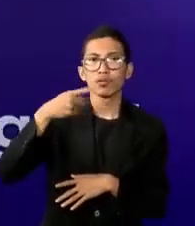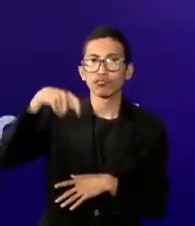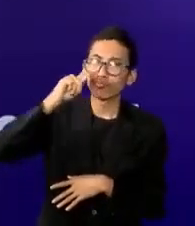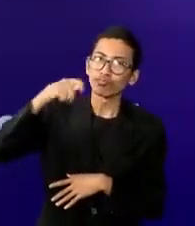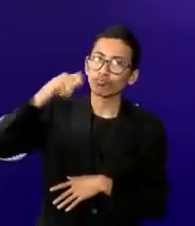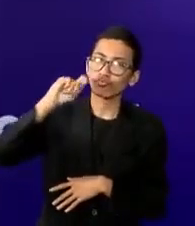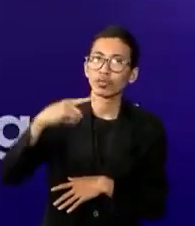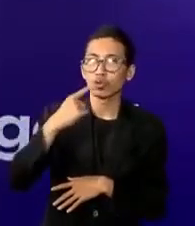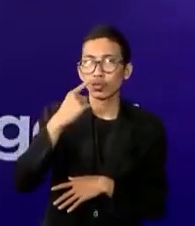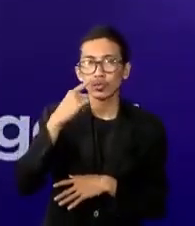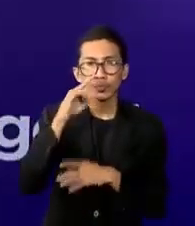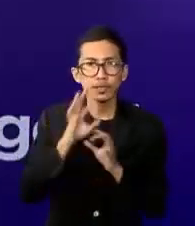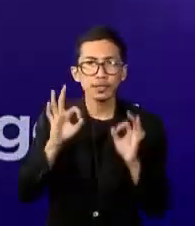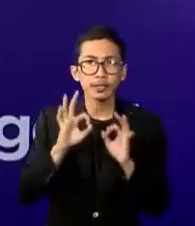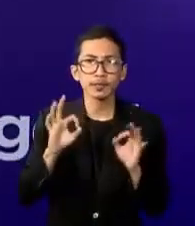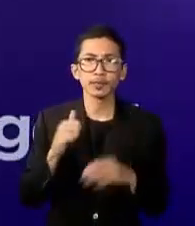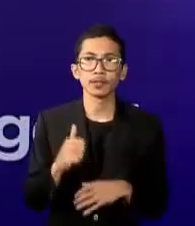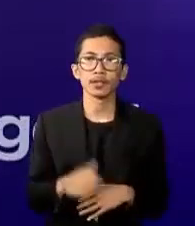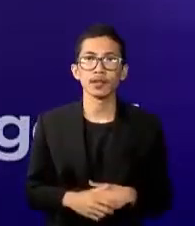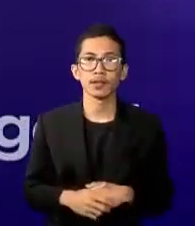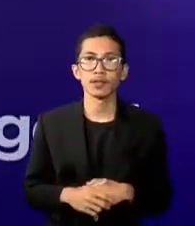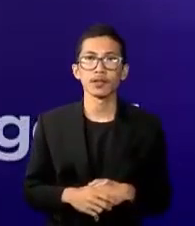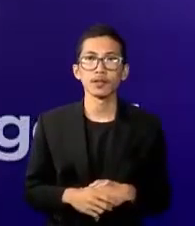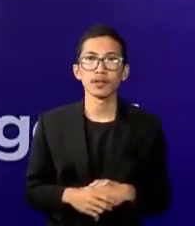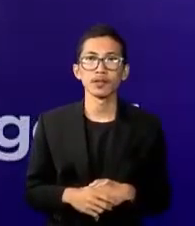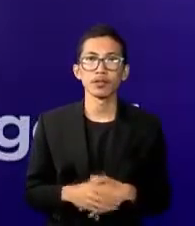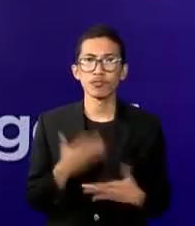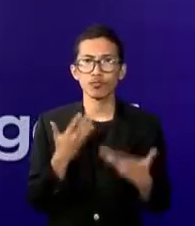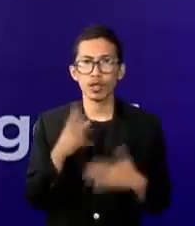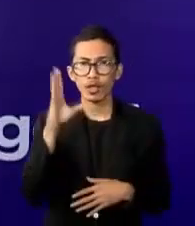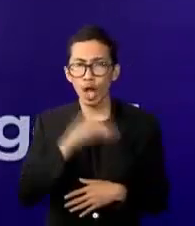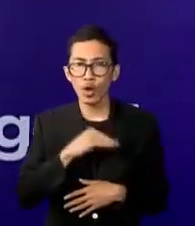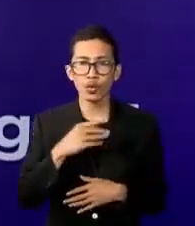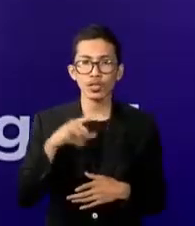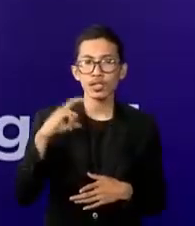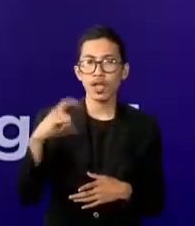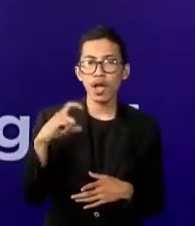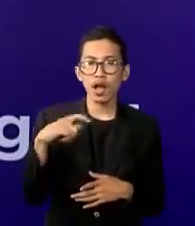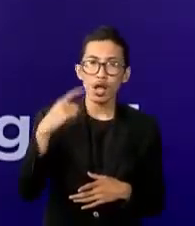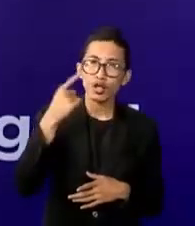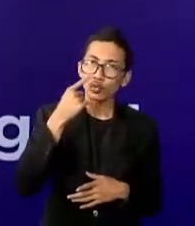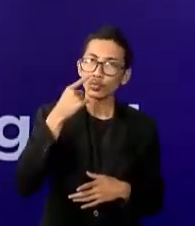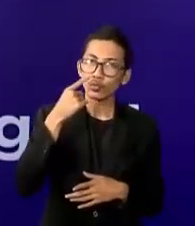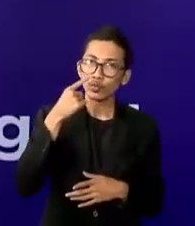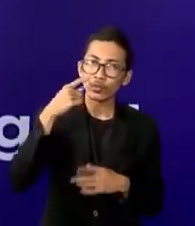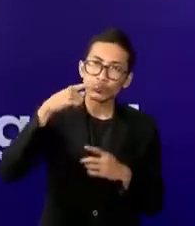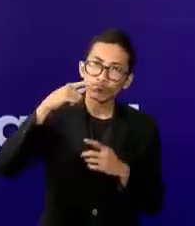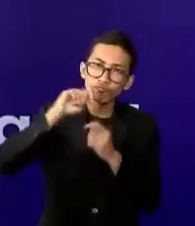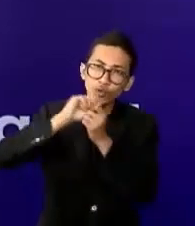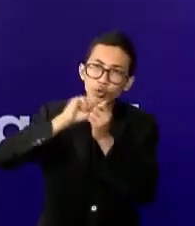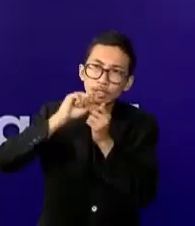menggunakan,9 Eh dicucianya ada mungkin bisa dibrowing cara bagaimana cara mencuci hidung he karenaal itu